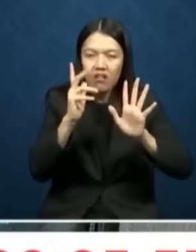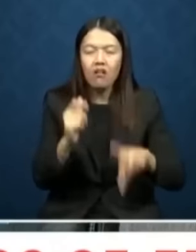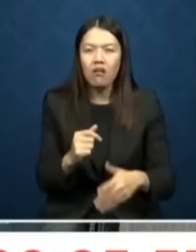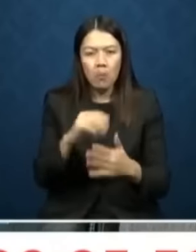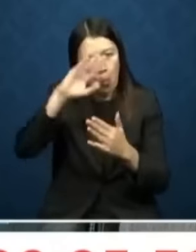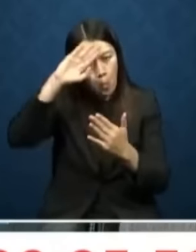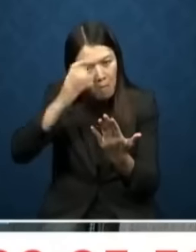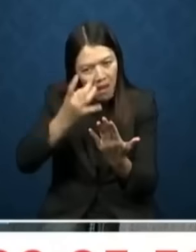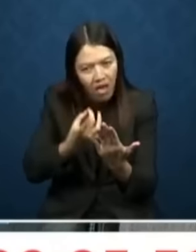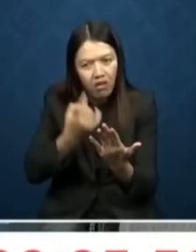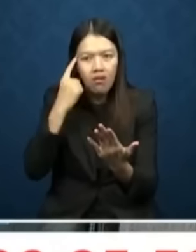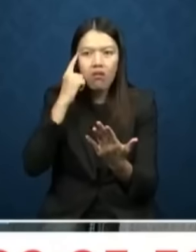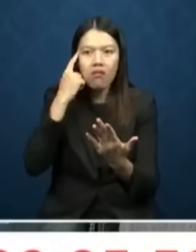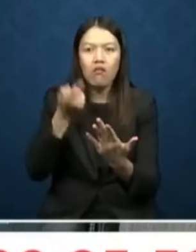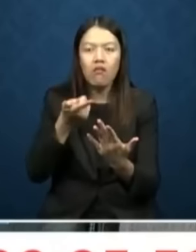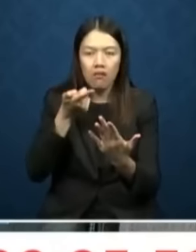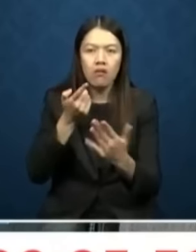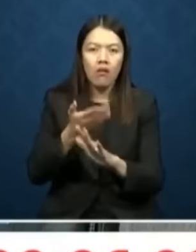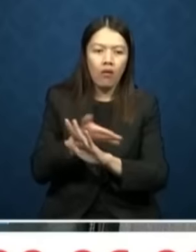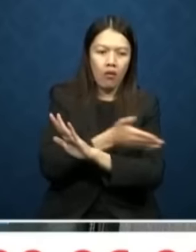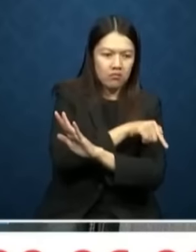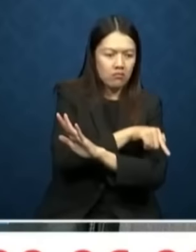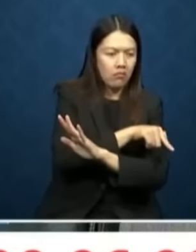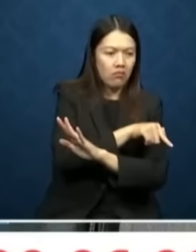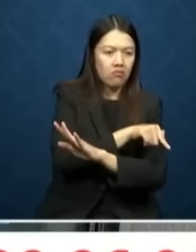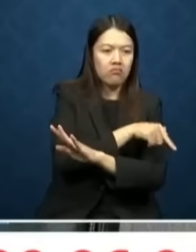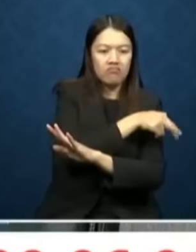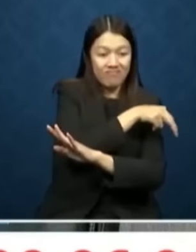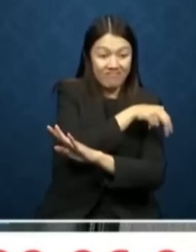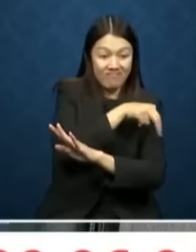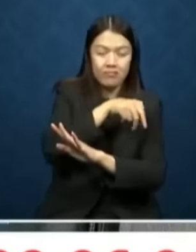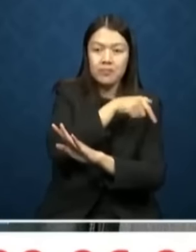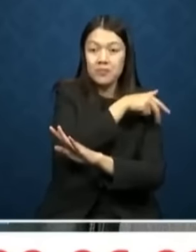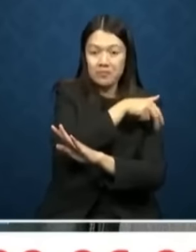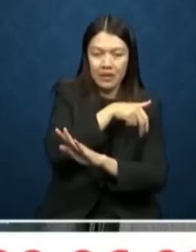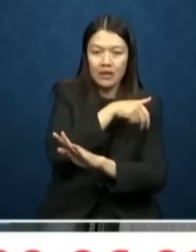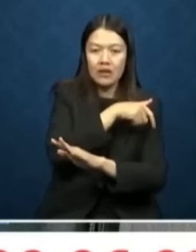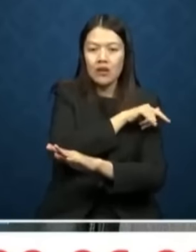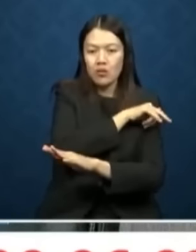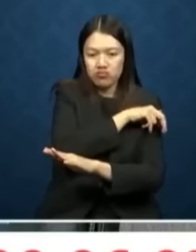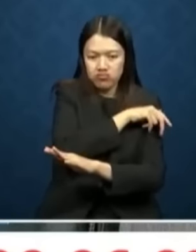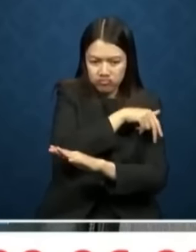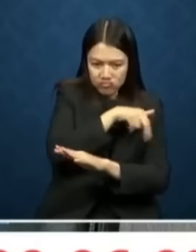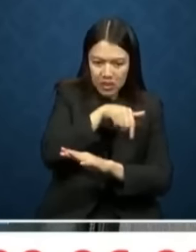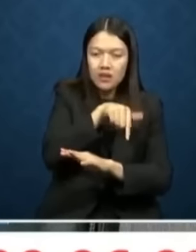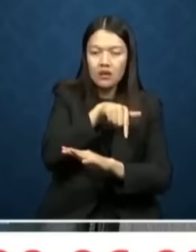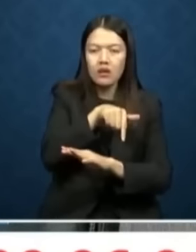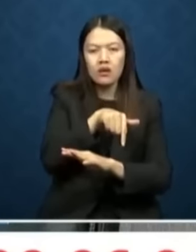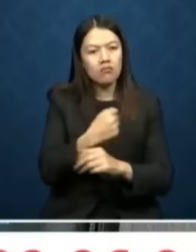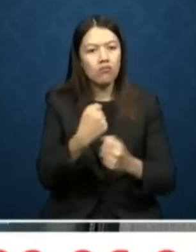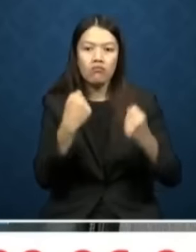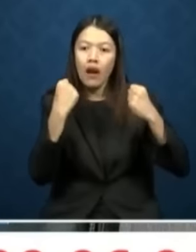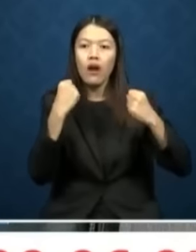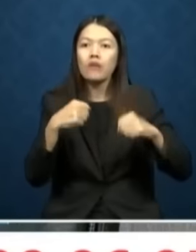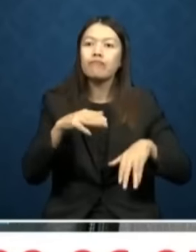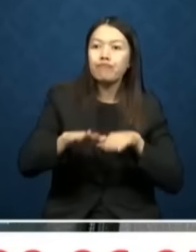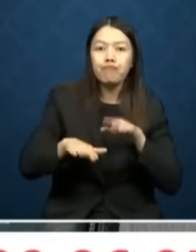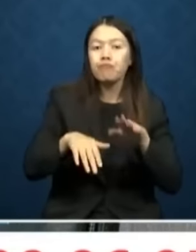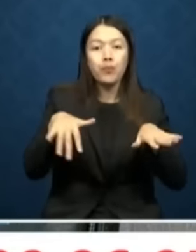ะครับทั้งที่ก่อนหน้านั้นก่อนท่านจะเข้ามาสู่กระบวนการก็ดูแข็งแรงเป็นปกติ